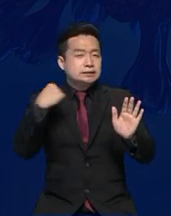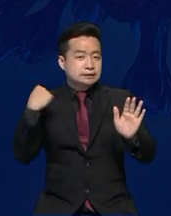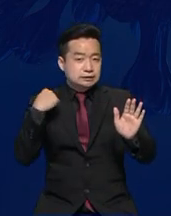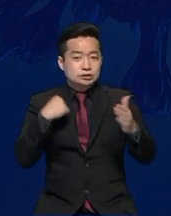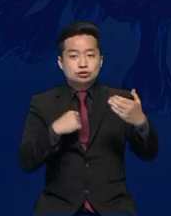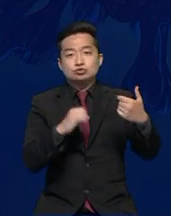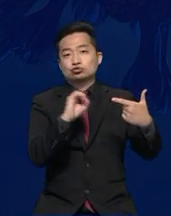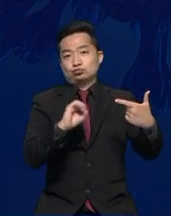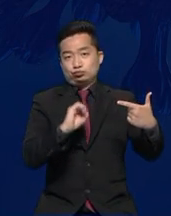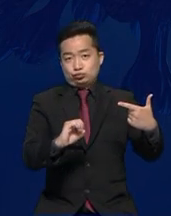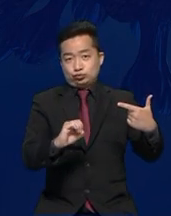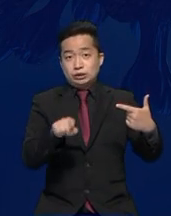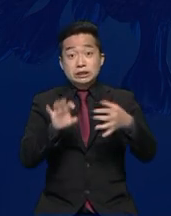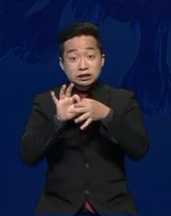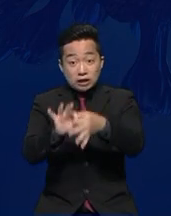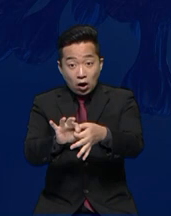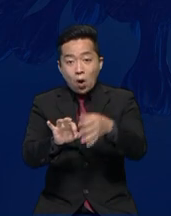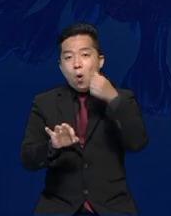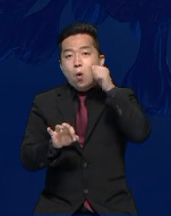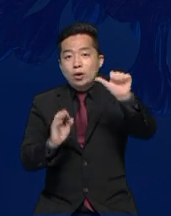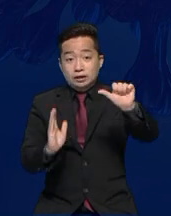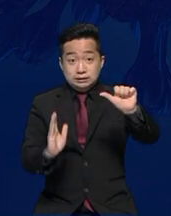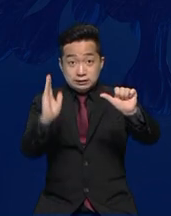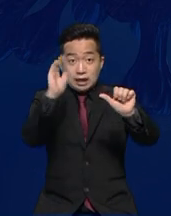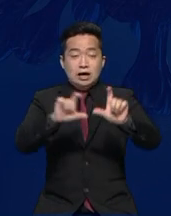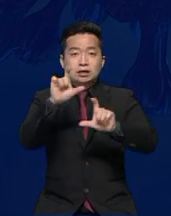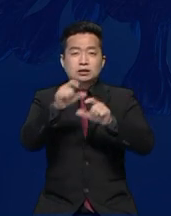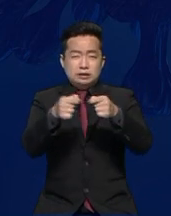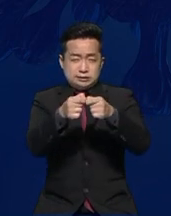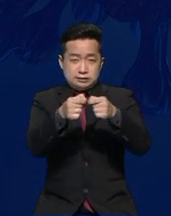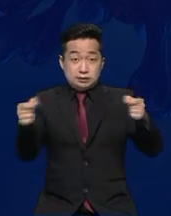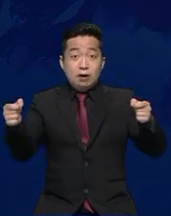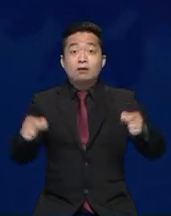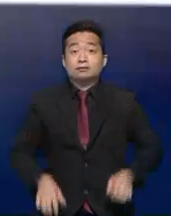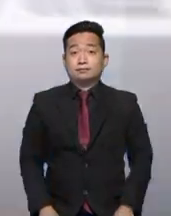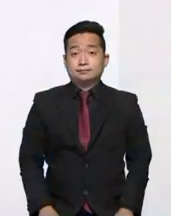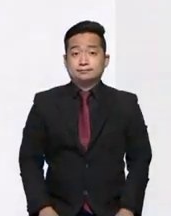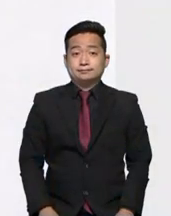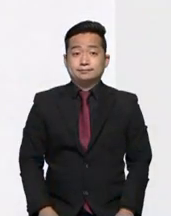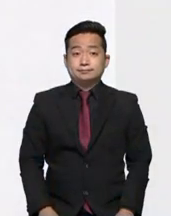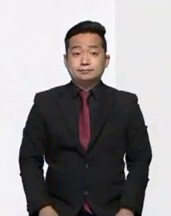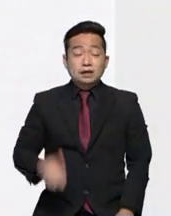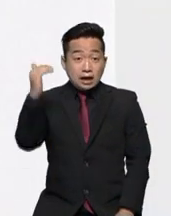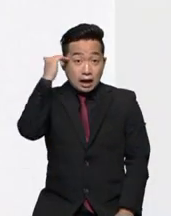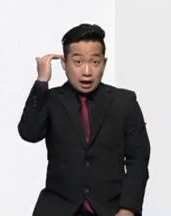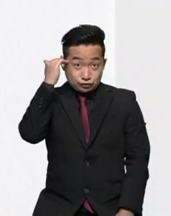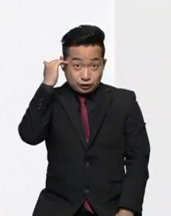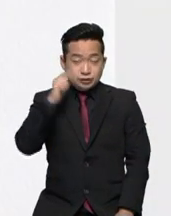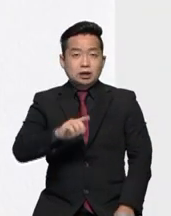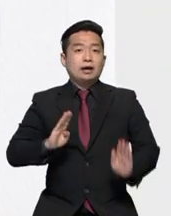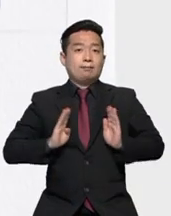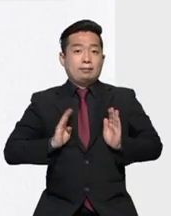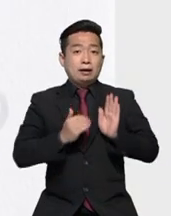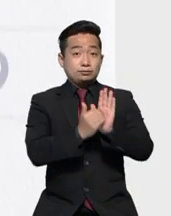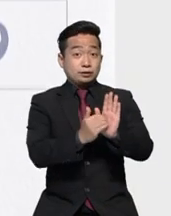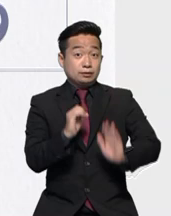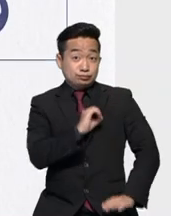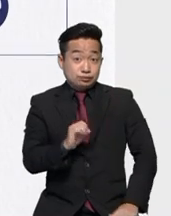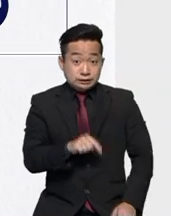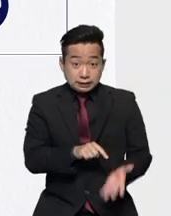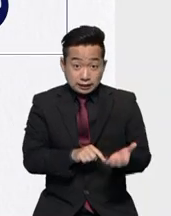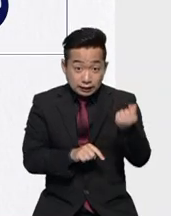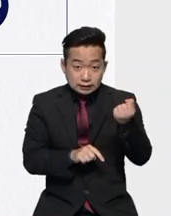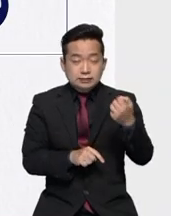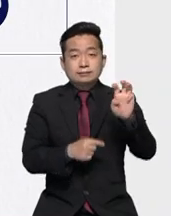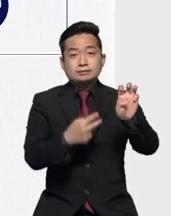더 높았고 지속 기간도 5개월 이상으로 더긴 걸로 나타났습니다. 국내에서 하이브리드 면역 비율은